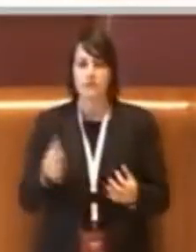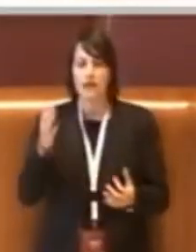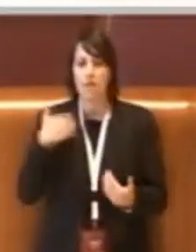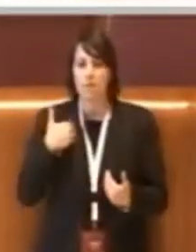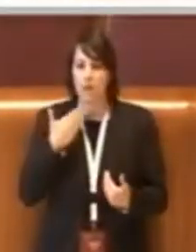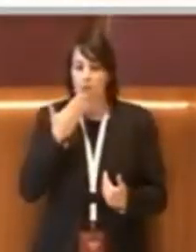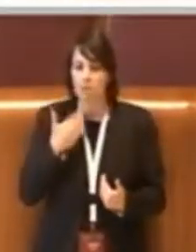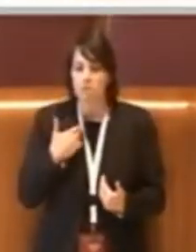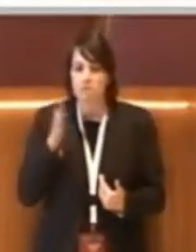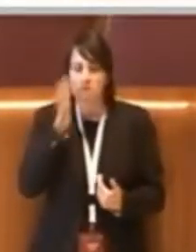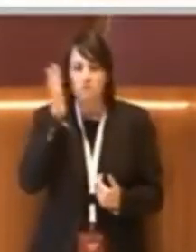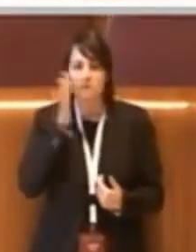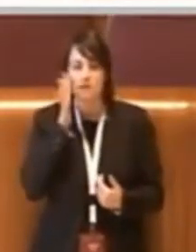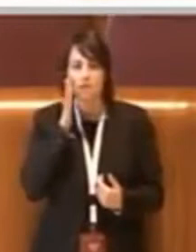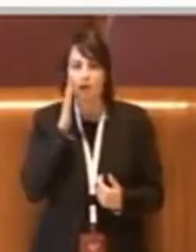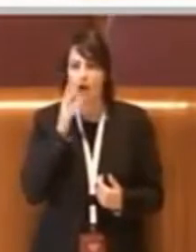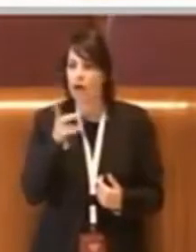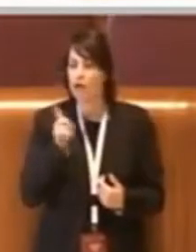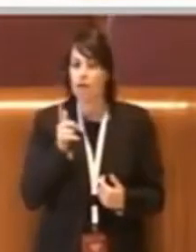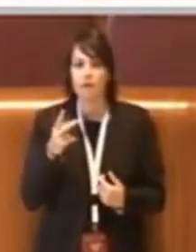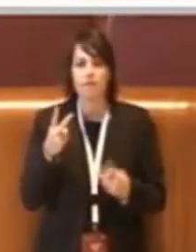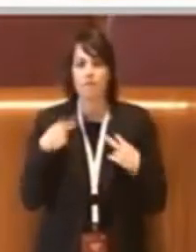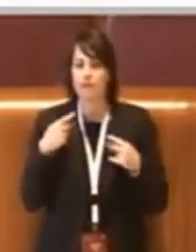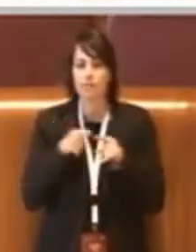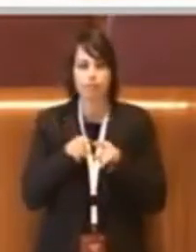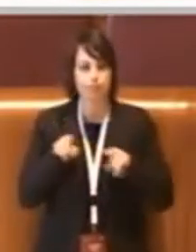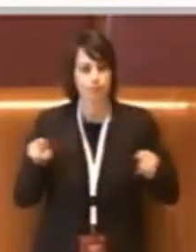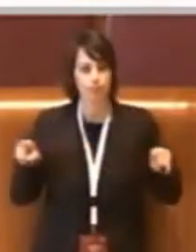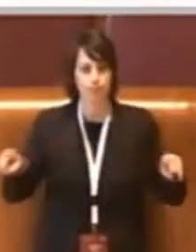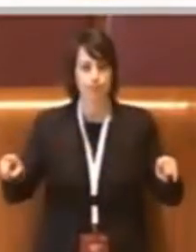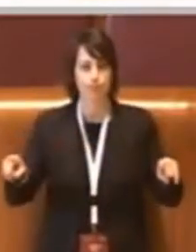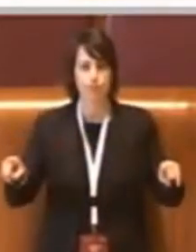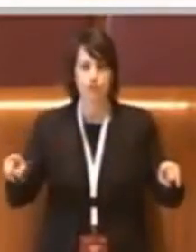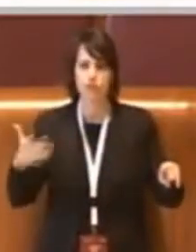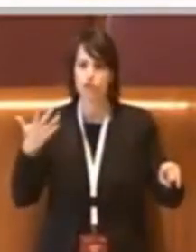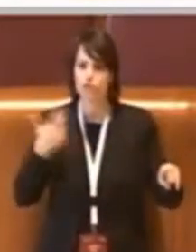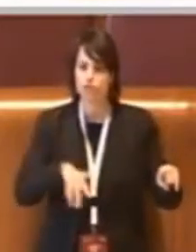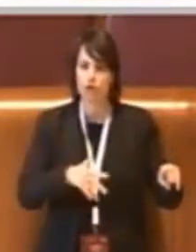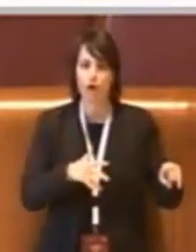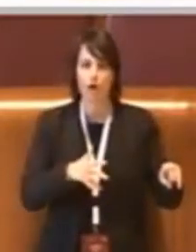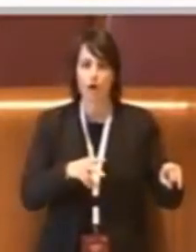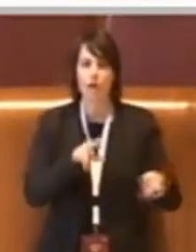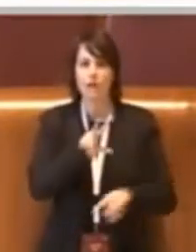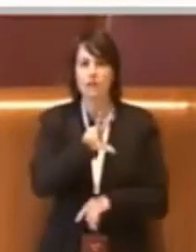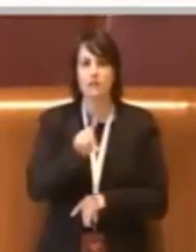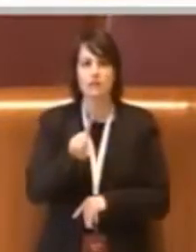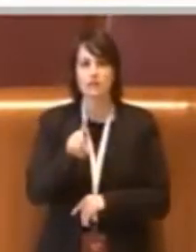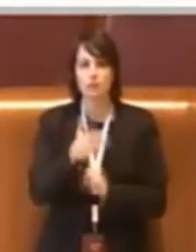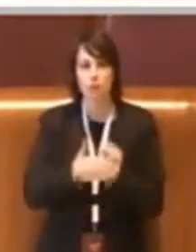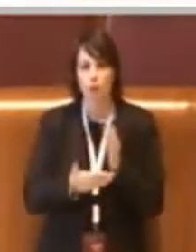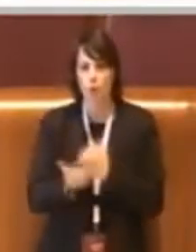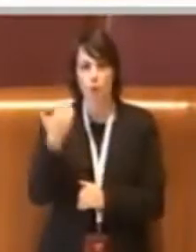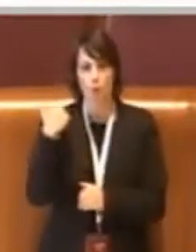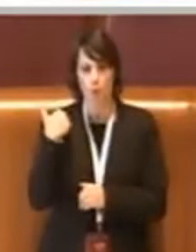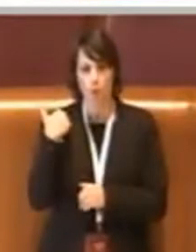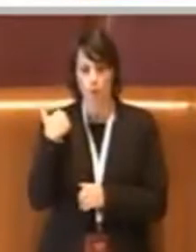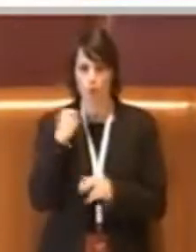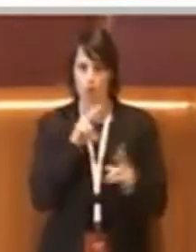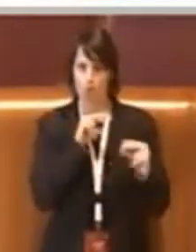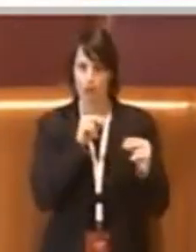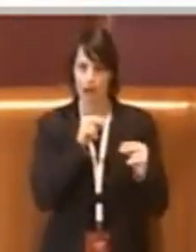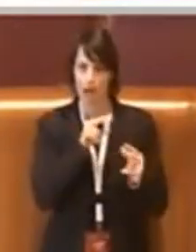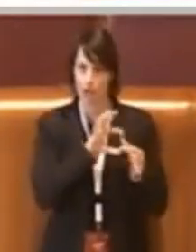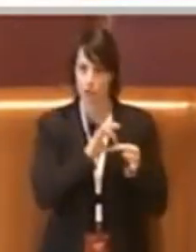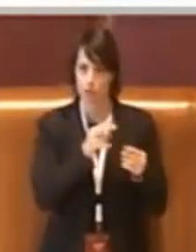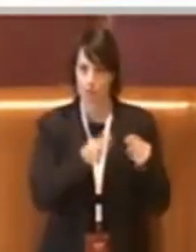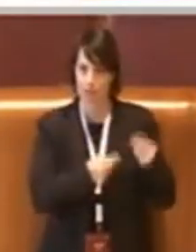parallele. Cioè, lo scorso assestamento di bilancio che abbiamo concluso il 31 luglio scorso, quindi meno di un